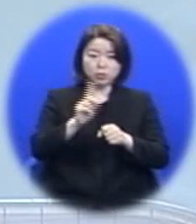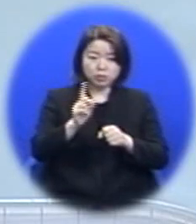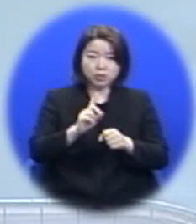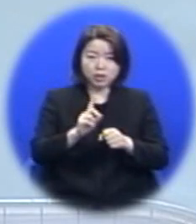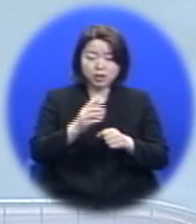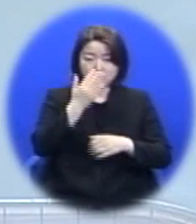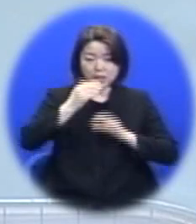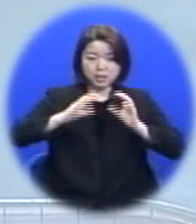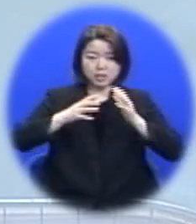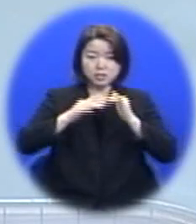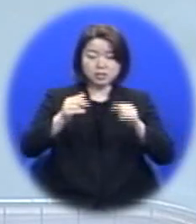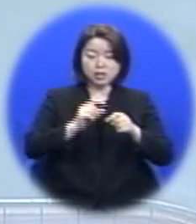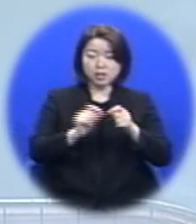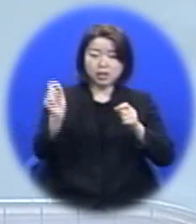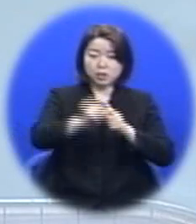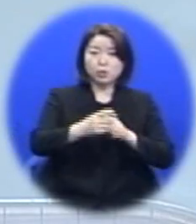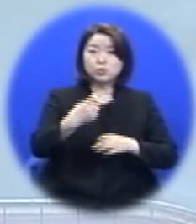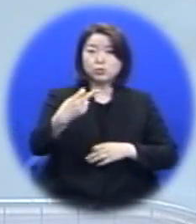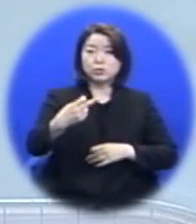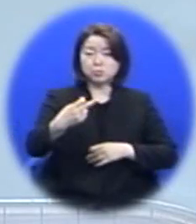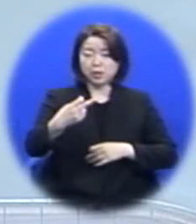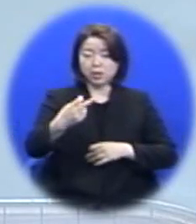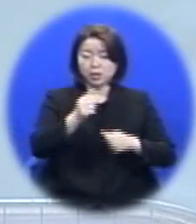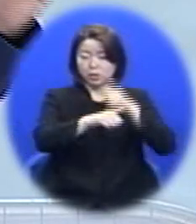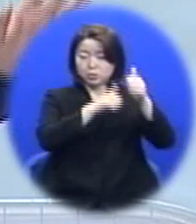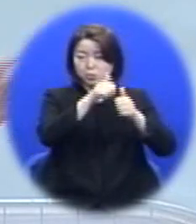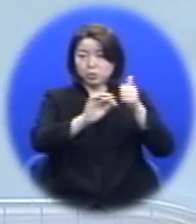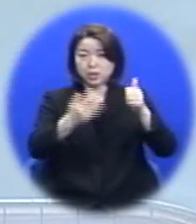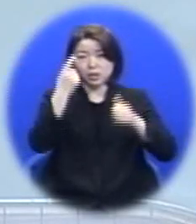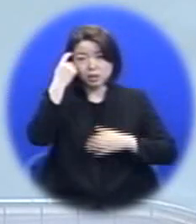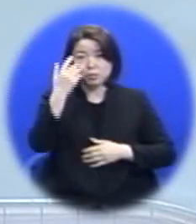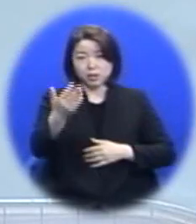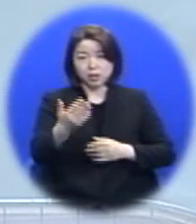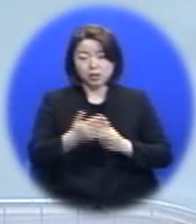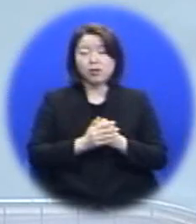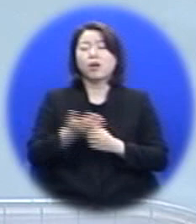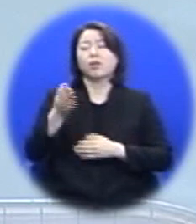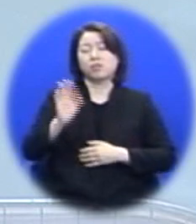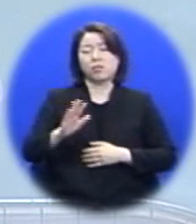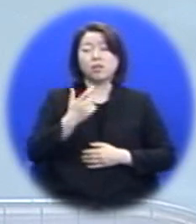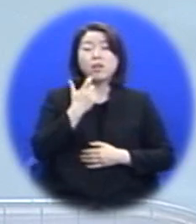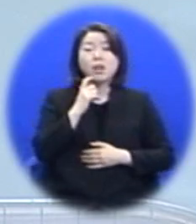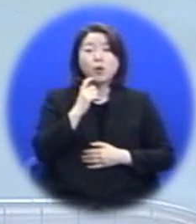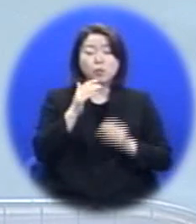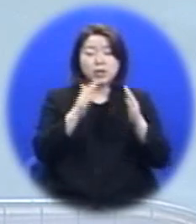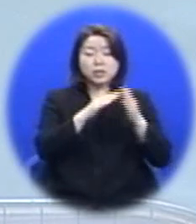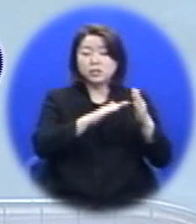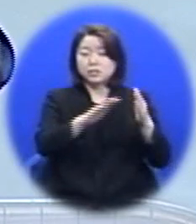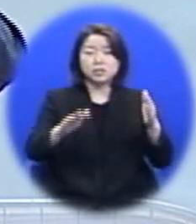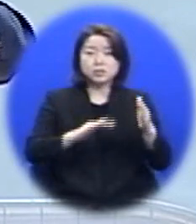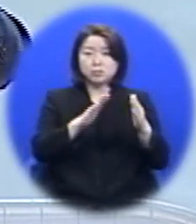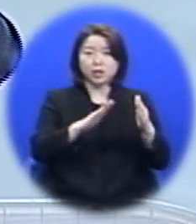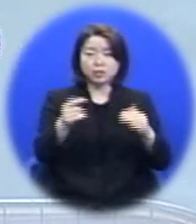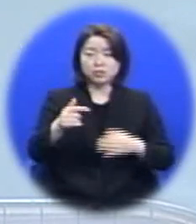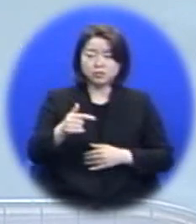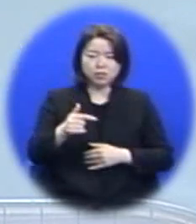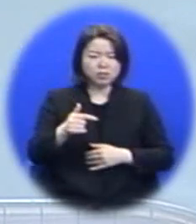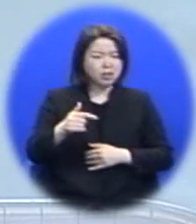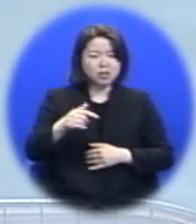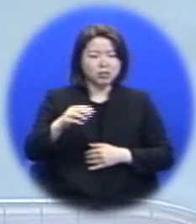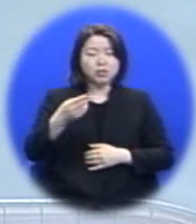말입니다. 야곱의 집안은 원래는 그런 자격이 없었어요. 그런데 이 야곱의 집이